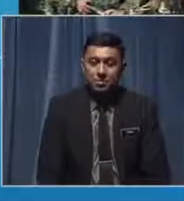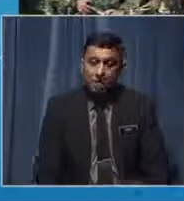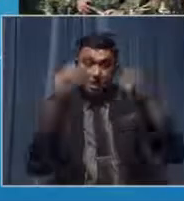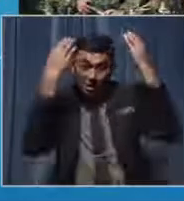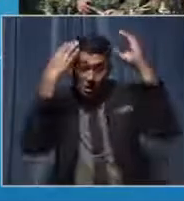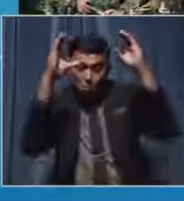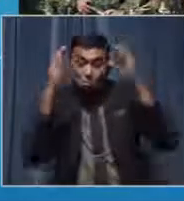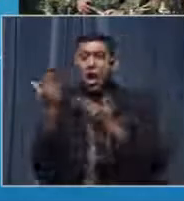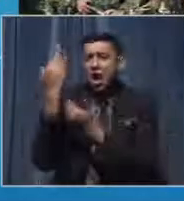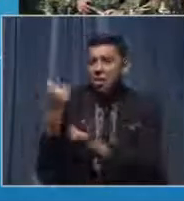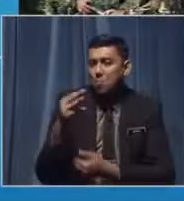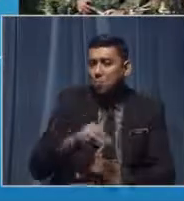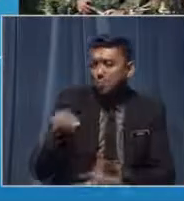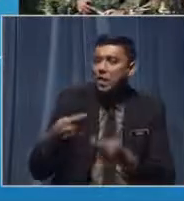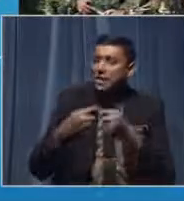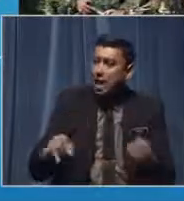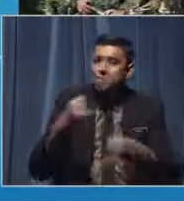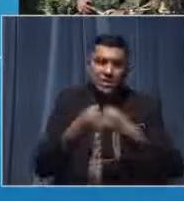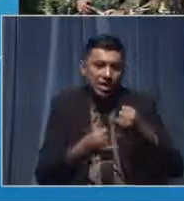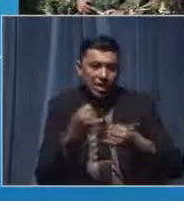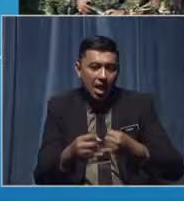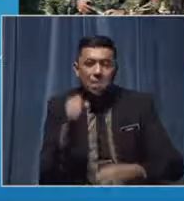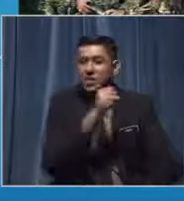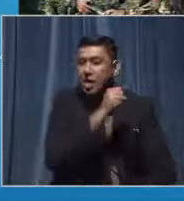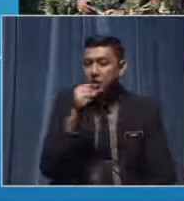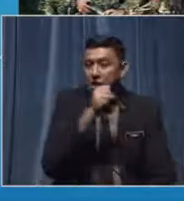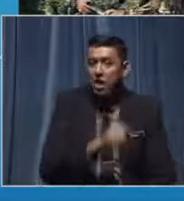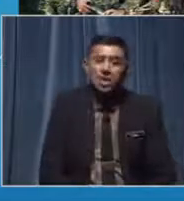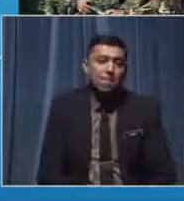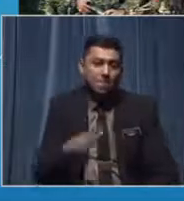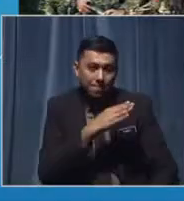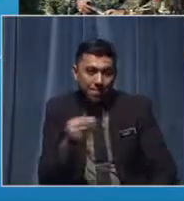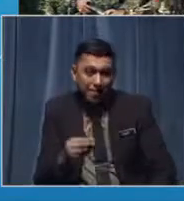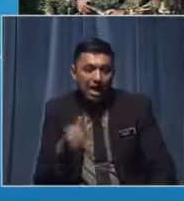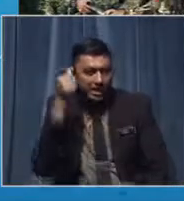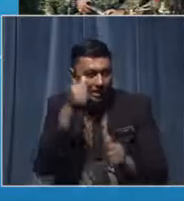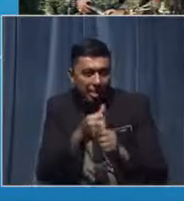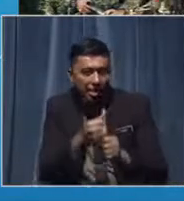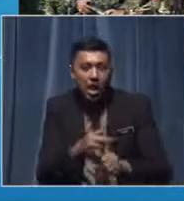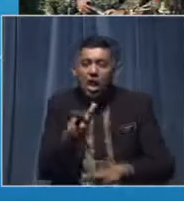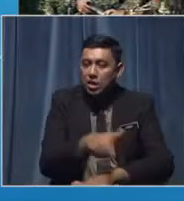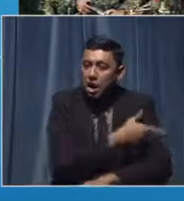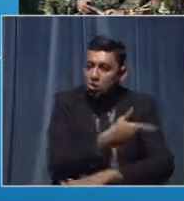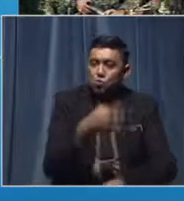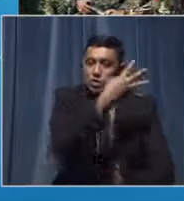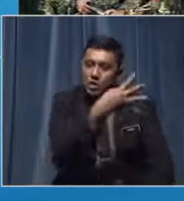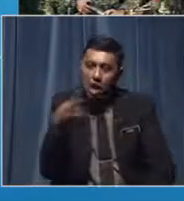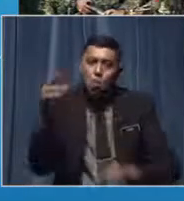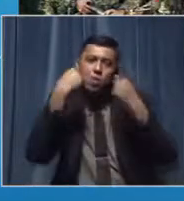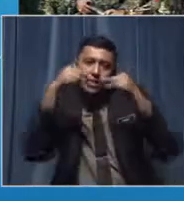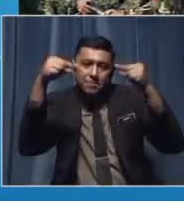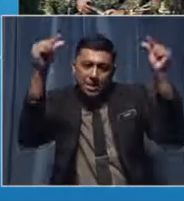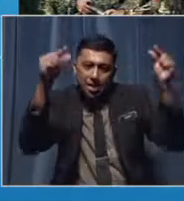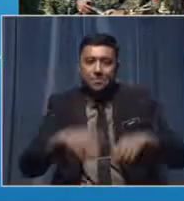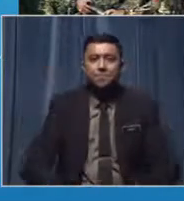Cikgu harap murid-murid telah berjaya menyanyikan dan menghayati lagu Jalur Gemilang.